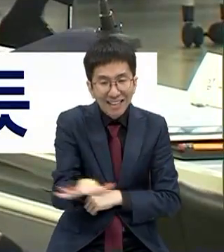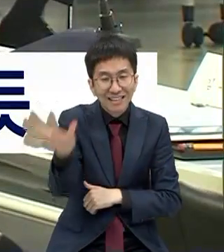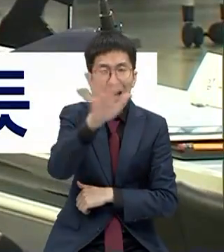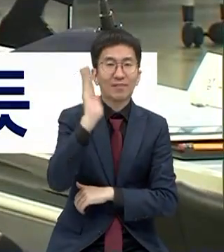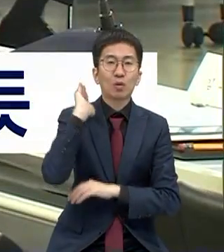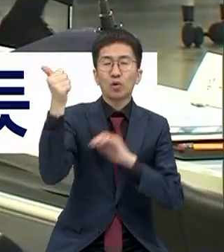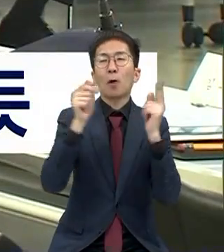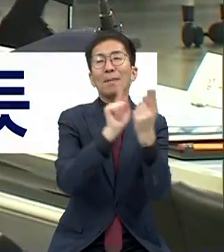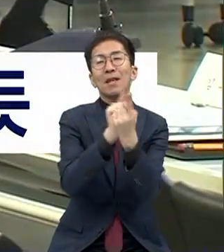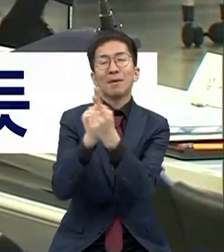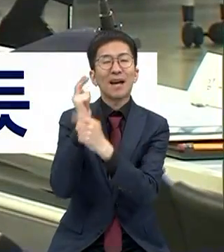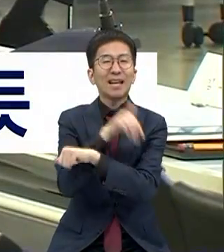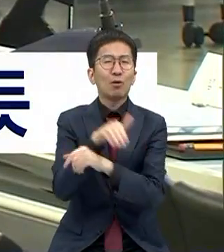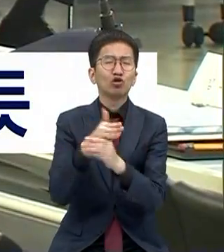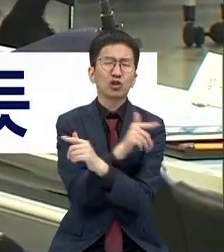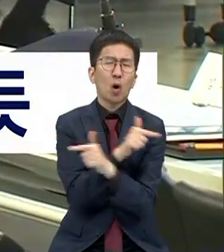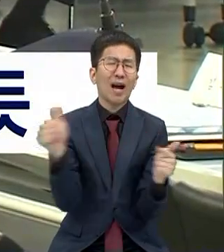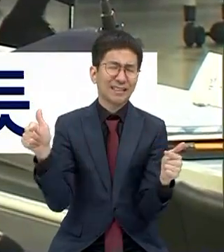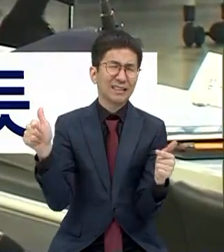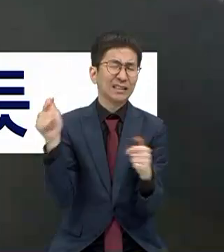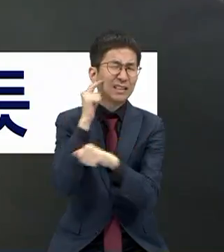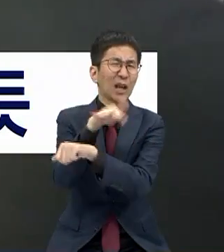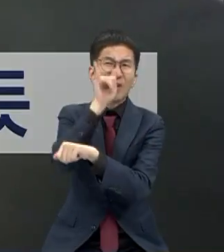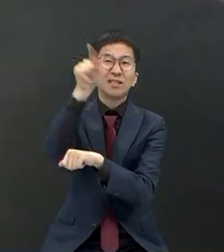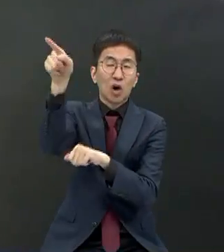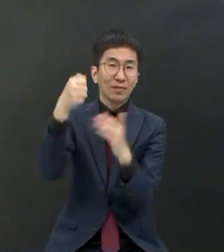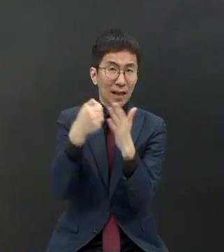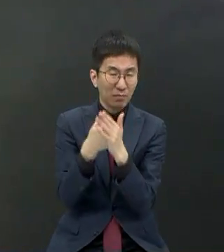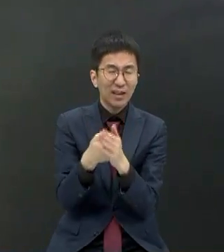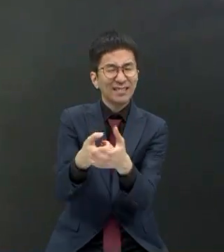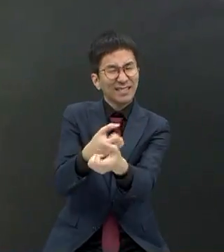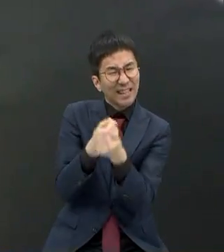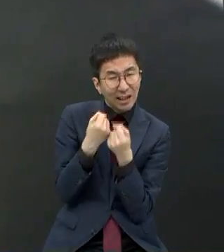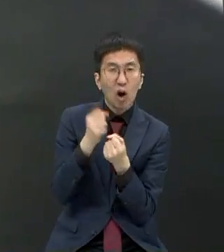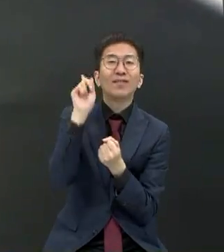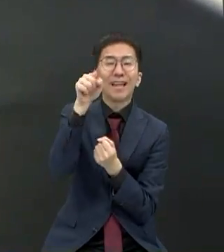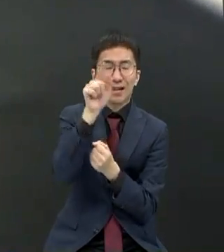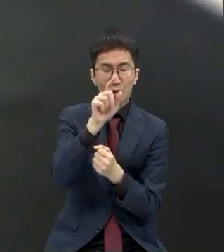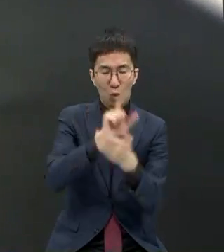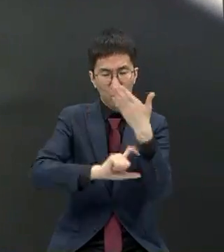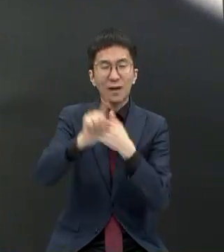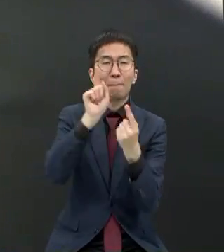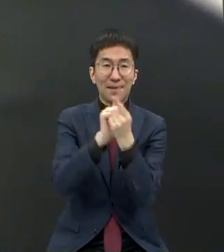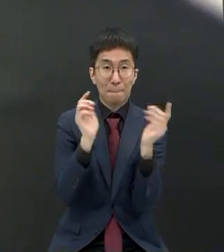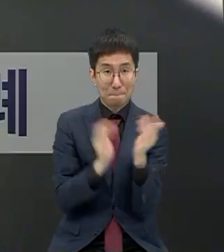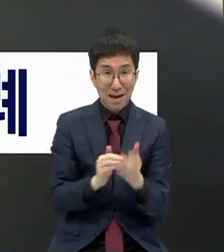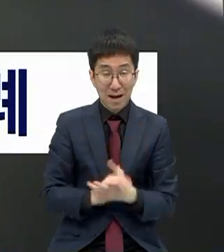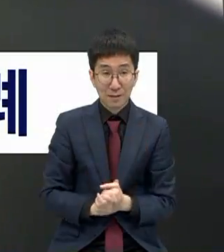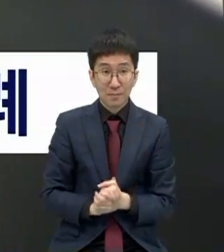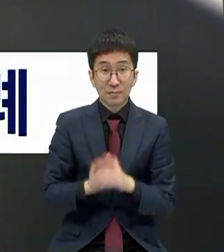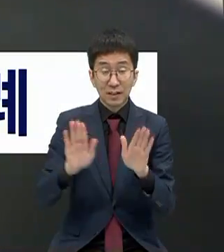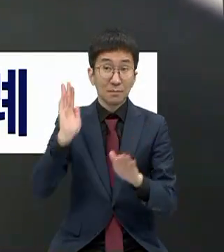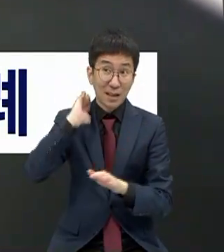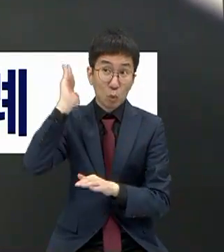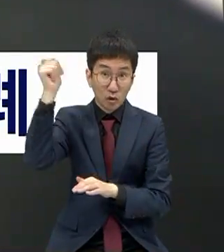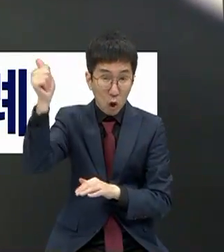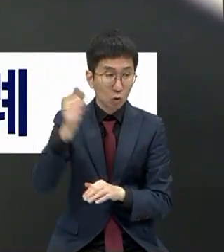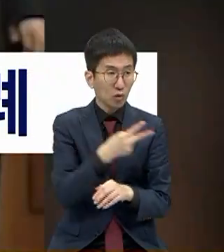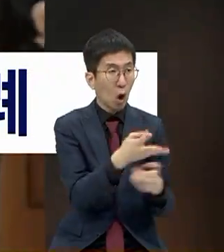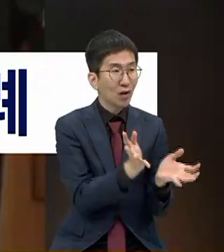문 대통령의 외교 일정이 이어지는 걸 고려한 걸로 보입니다. 현직 대통령과 여당 후보의 면담은 두 차례